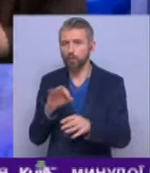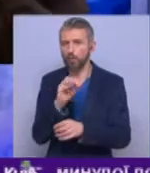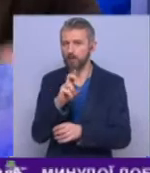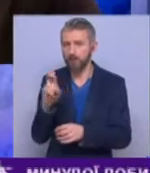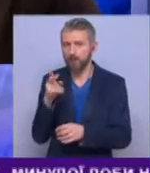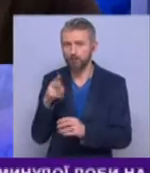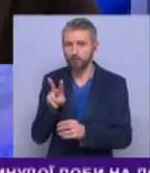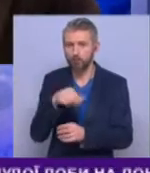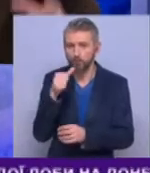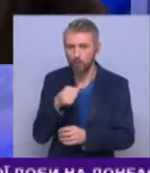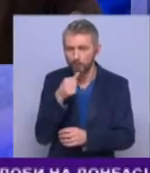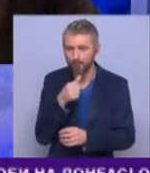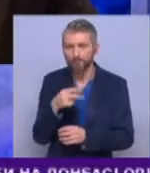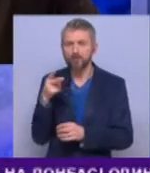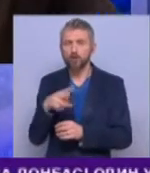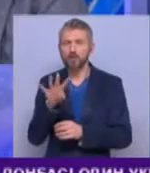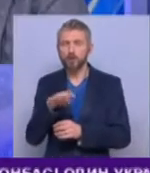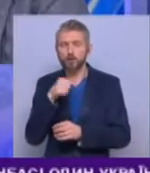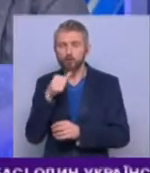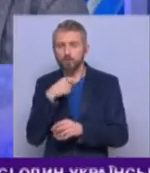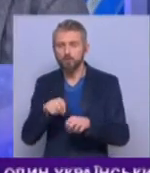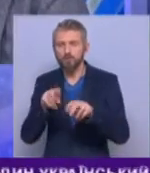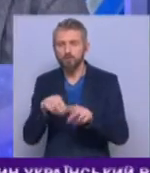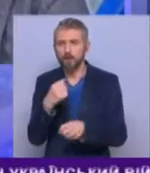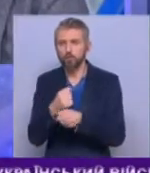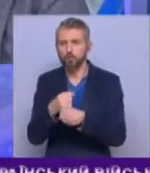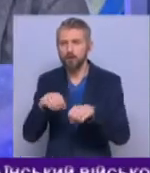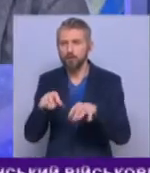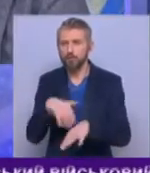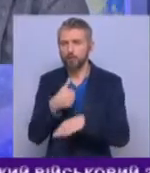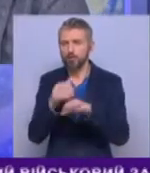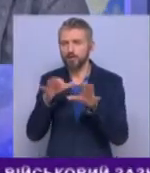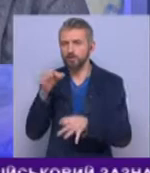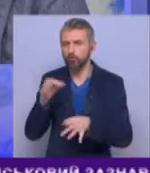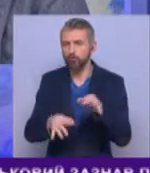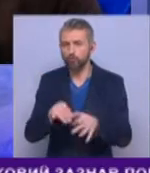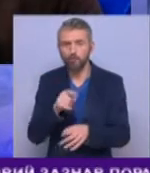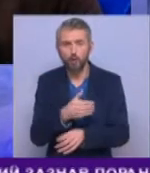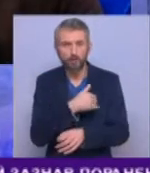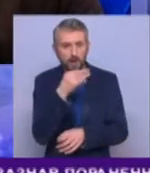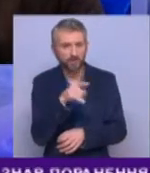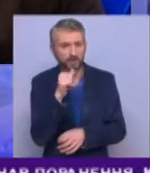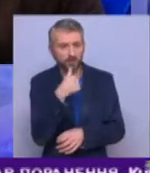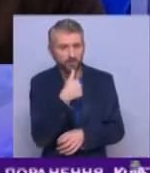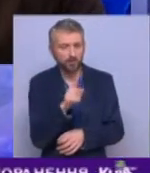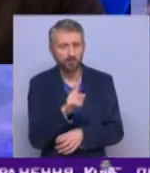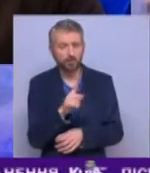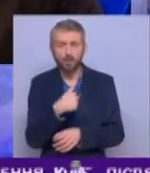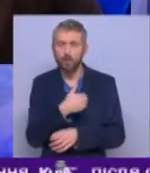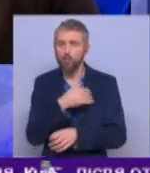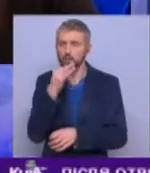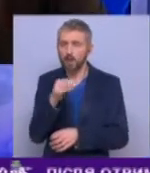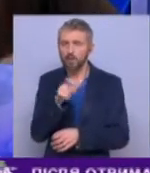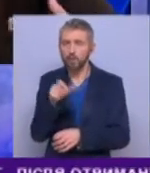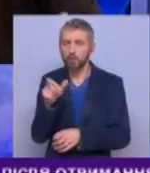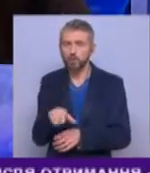у 2002 році. У 2004 році ми спеціально зробили рішення Конституційного суду. Ви хочете сказати, що він лінується просто? Чи що я хочу сказати, що